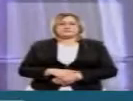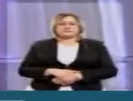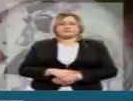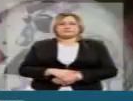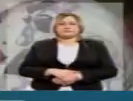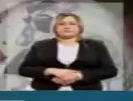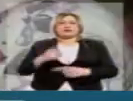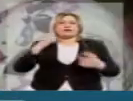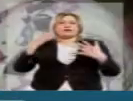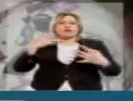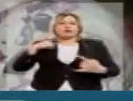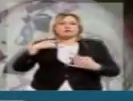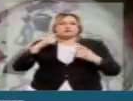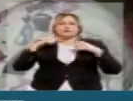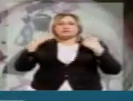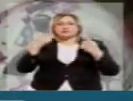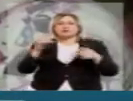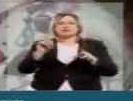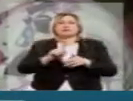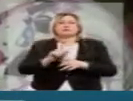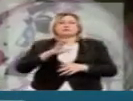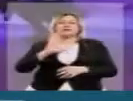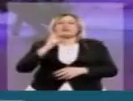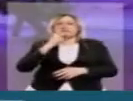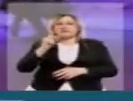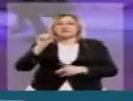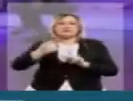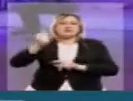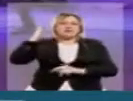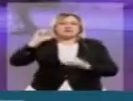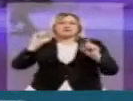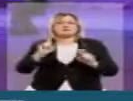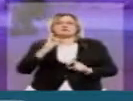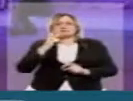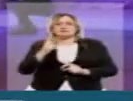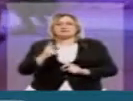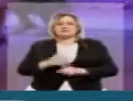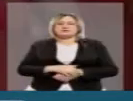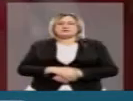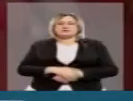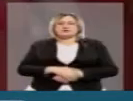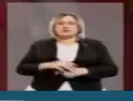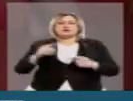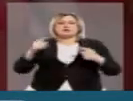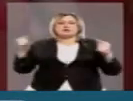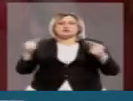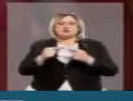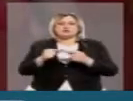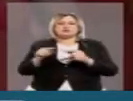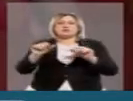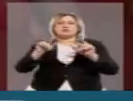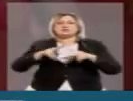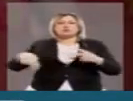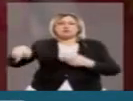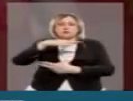Облыстың барлық аймағына жиналған мектеп оқушыларынан құралған өнер ұжымдарының бәрі байқауға тыңғылықты дайындалған. Мереке би тобы Амангелді ауданынан